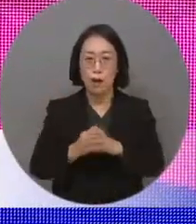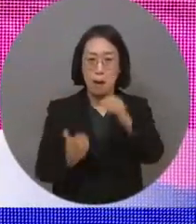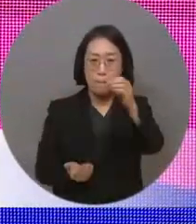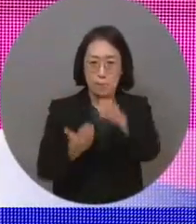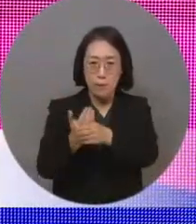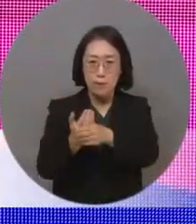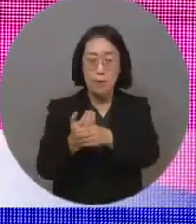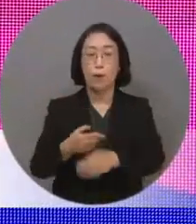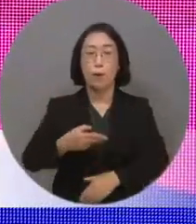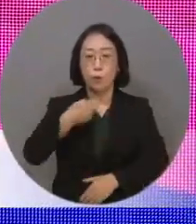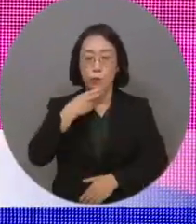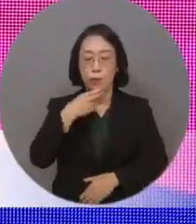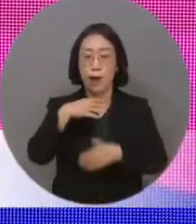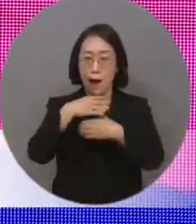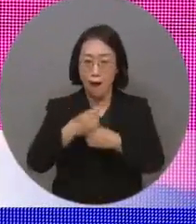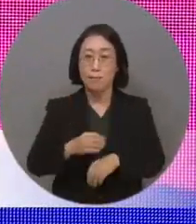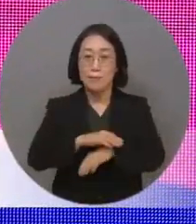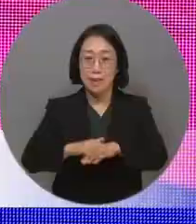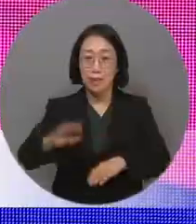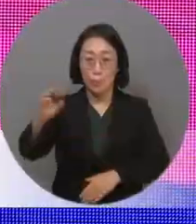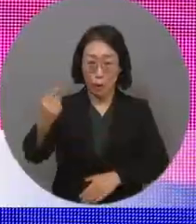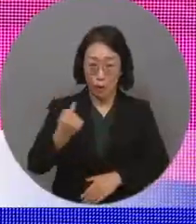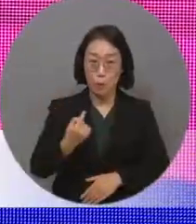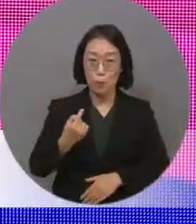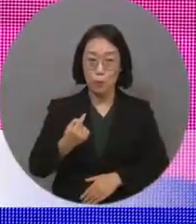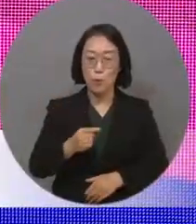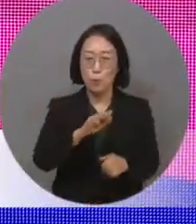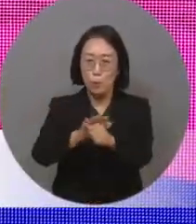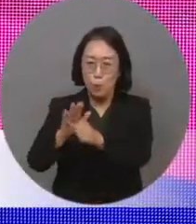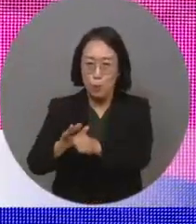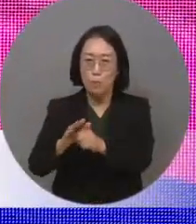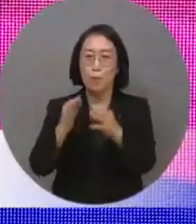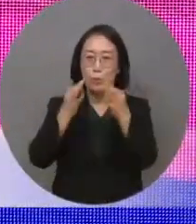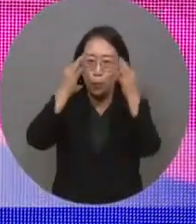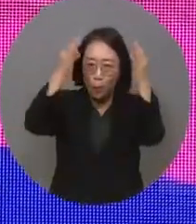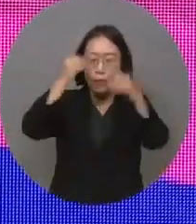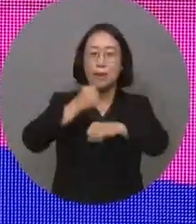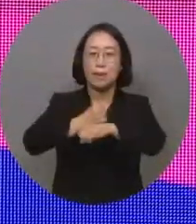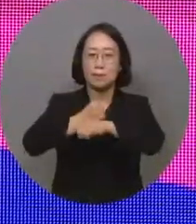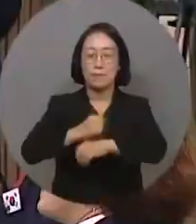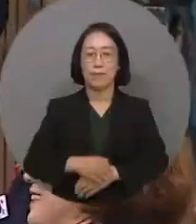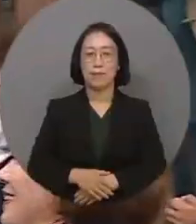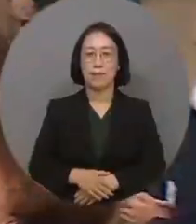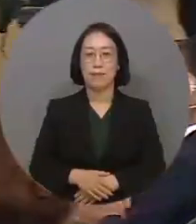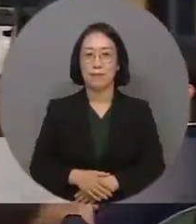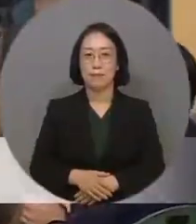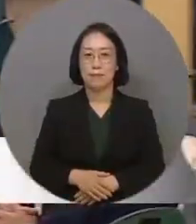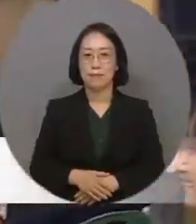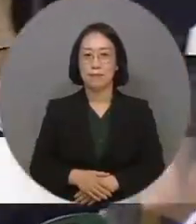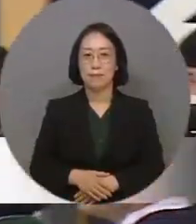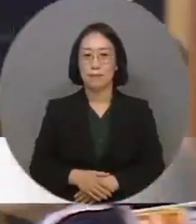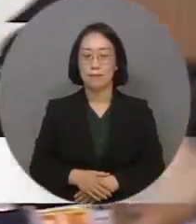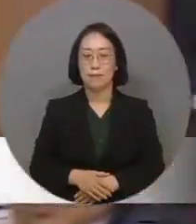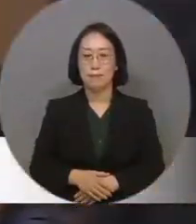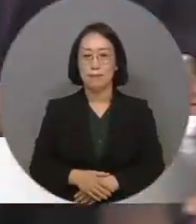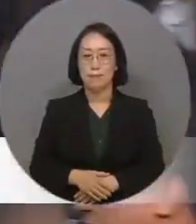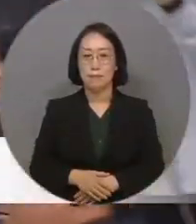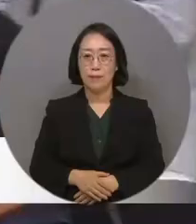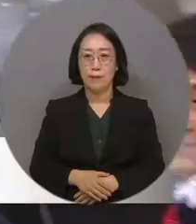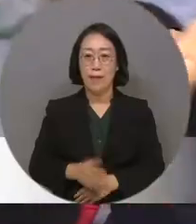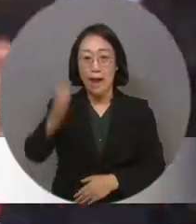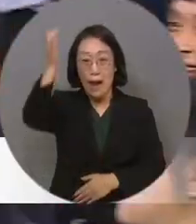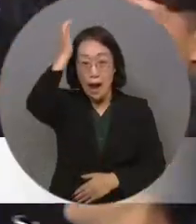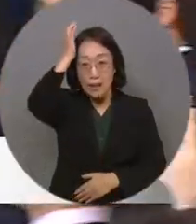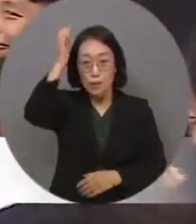없이 무사히 귀국할 수 있도록 총력을 기울이겠습니다. 이번 항저우